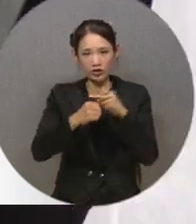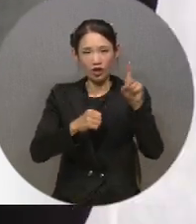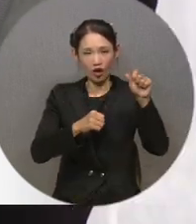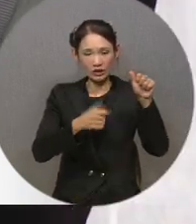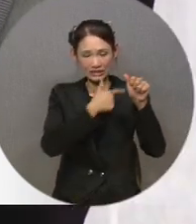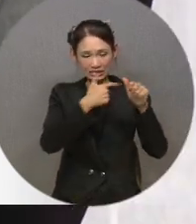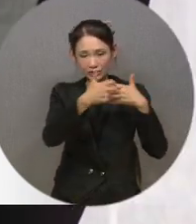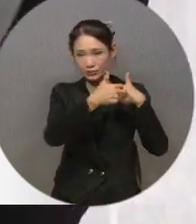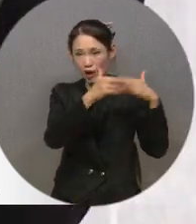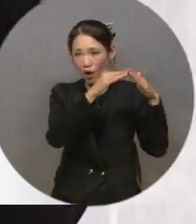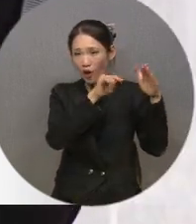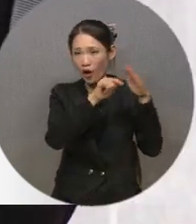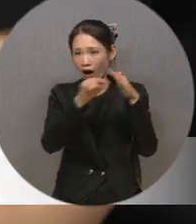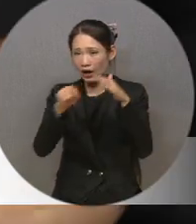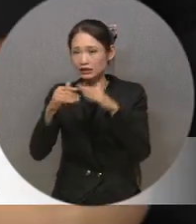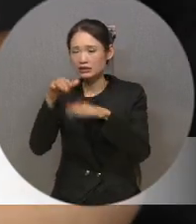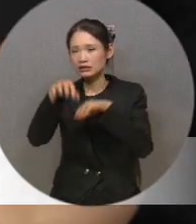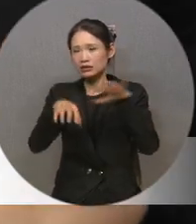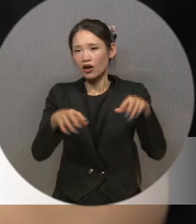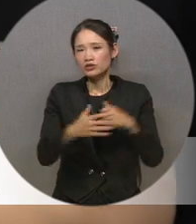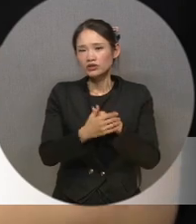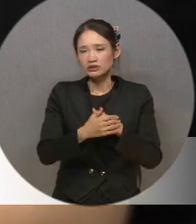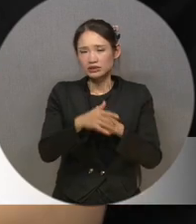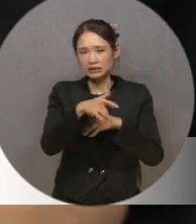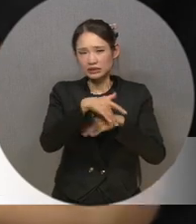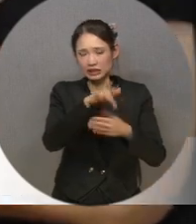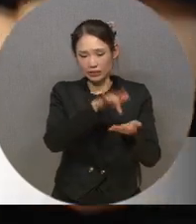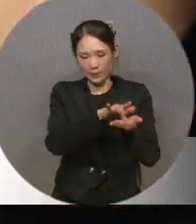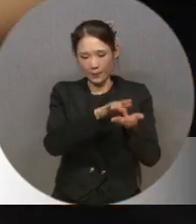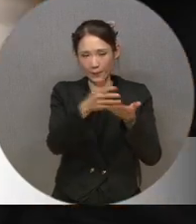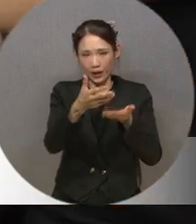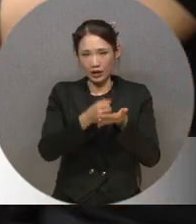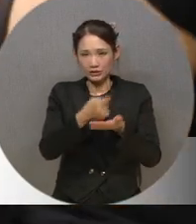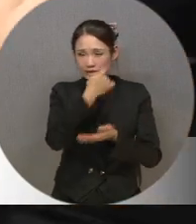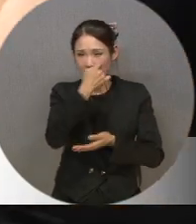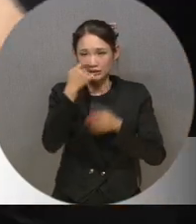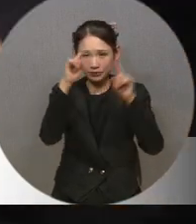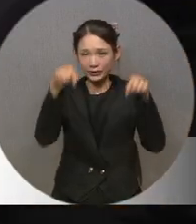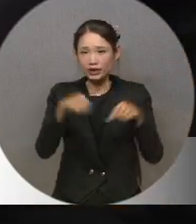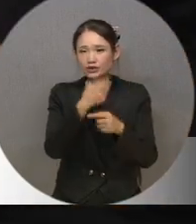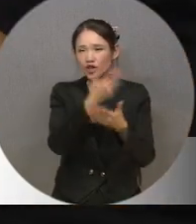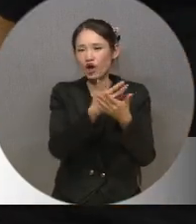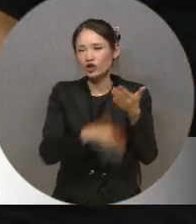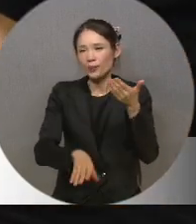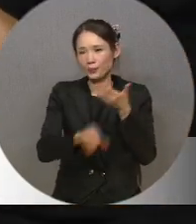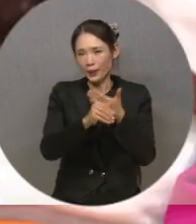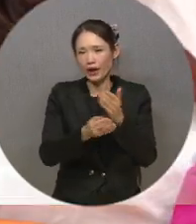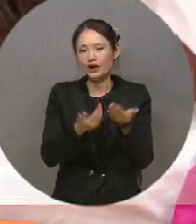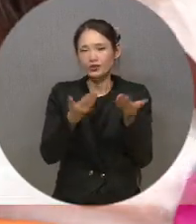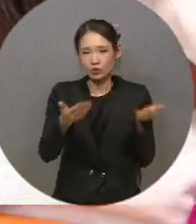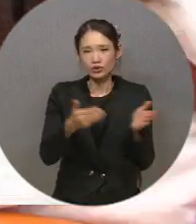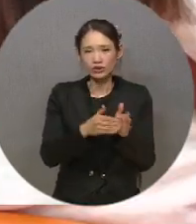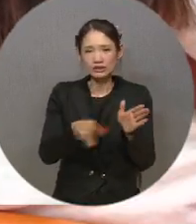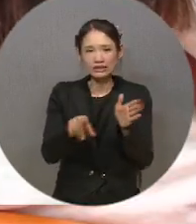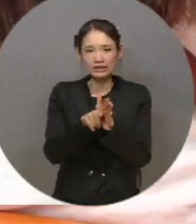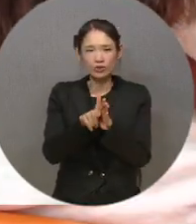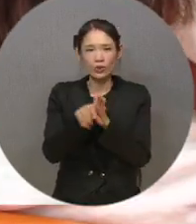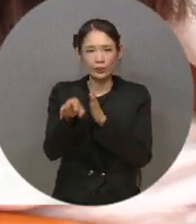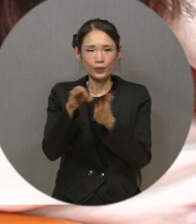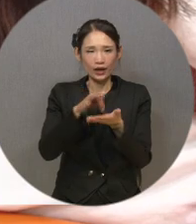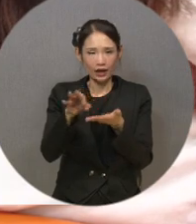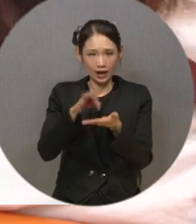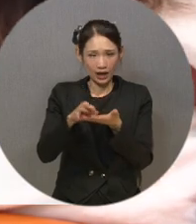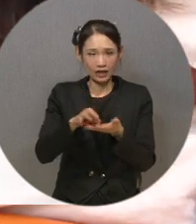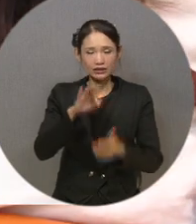가거나 집 주변 병원에서 진료받은 뒤 증빙 서류를 내야 합니다. 하지만 신용카드를 이용해 지급하는 전자